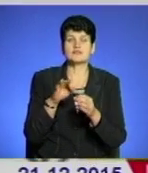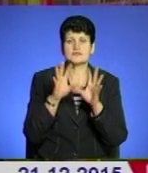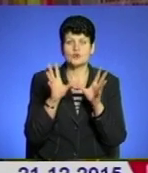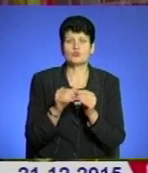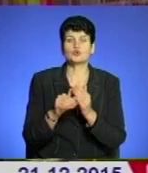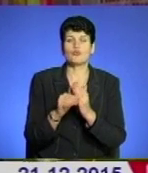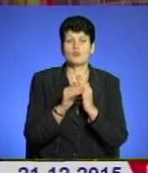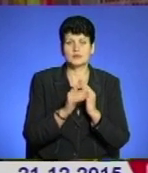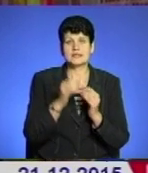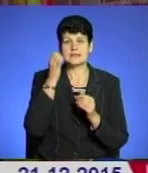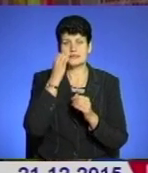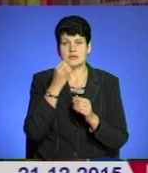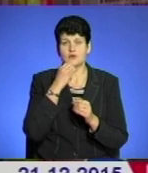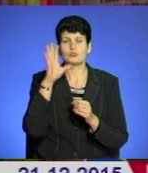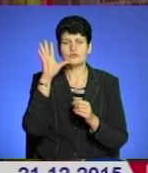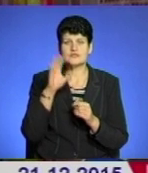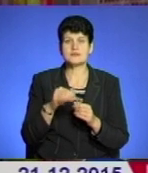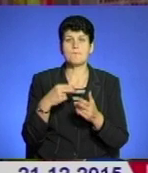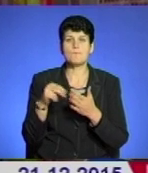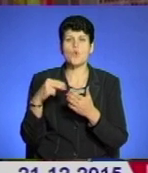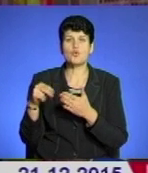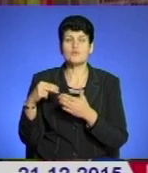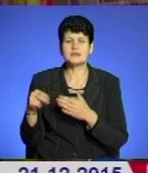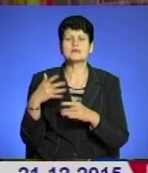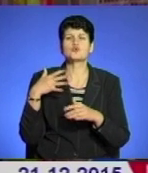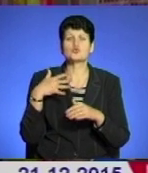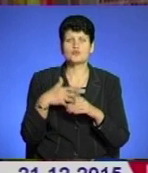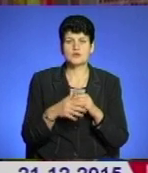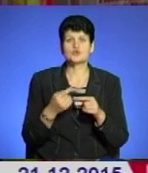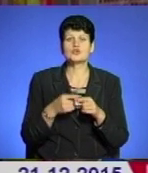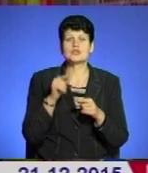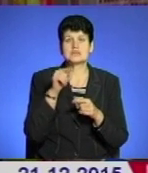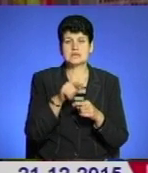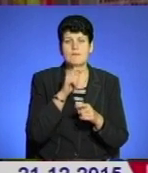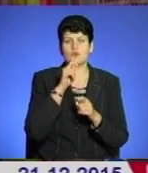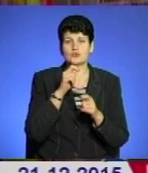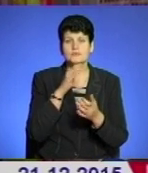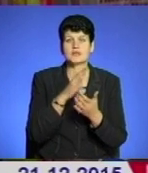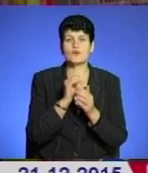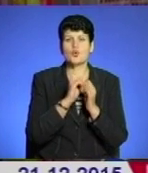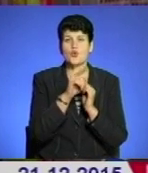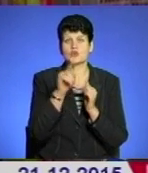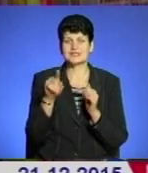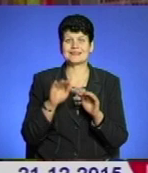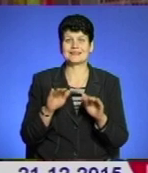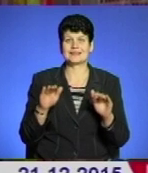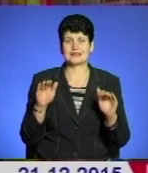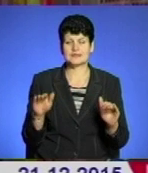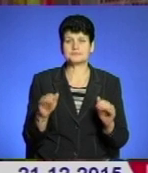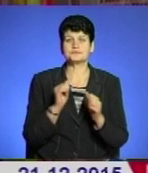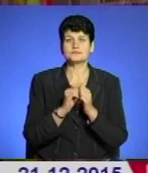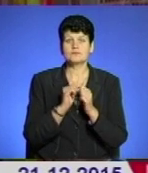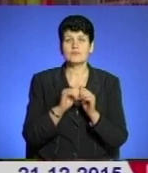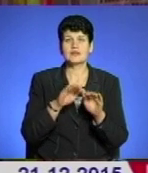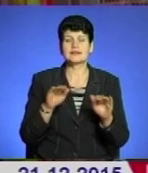допомогли. Дуже дякуємо, насправді, щиро всім покупцям, які розуміли, що ці подарунки йдуть безпосередньо кожній дитині з цього закладу, кожній